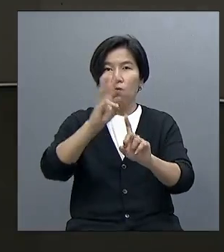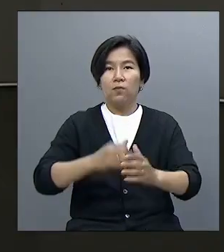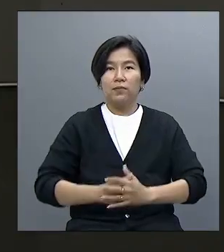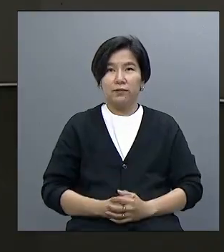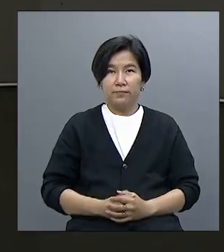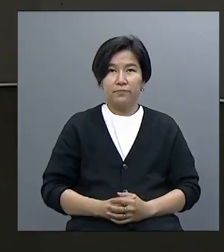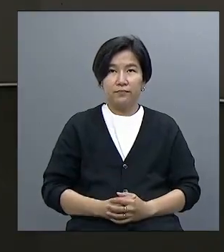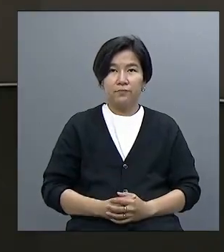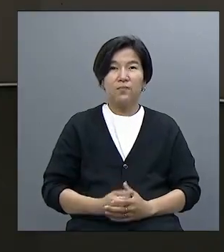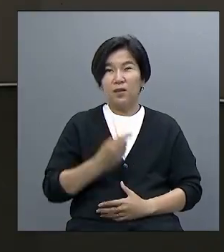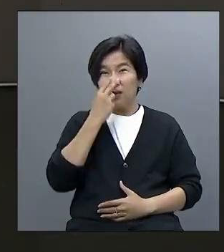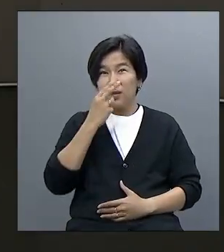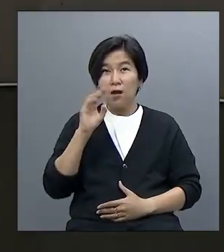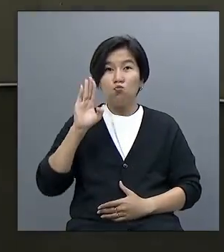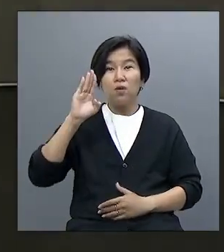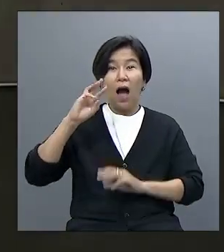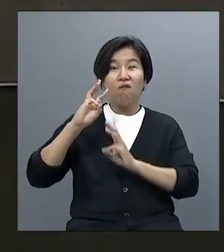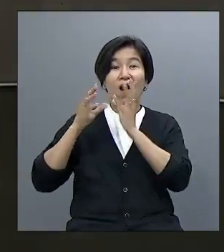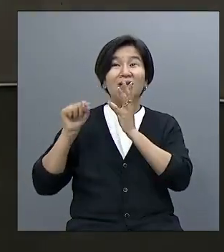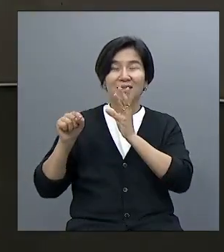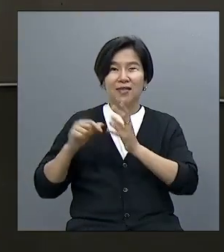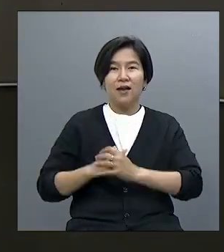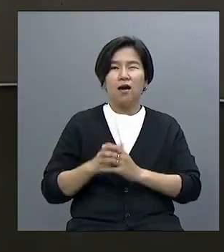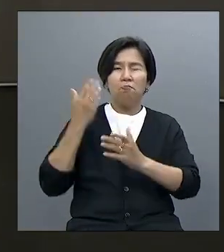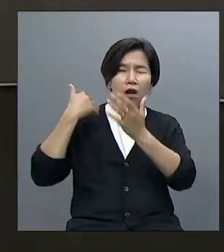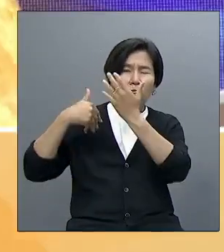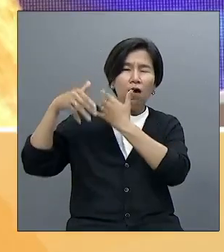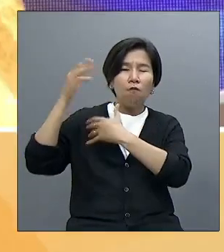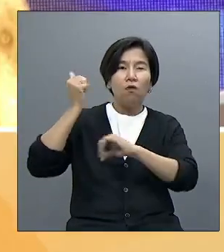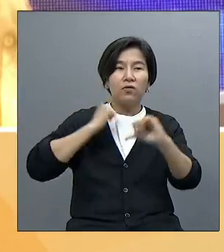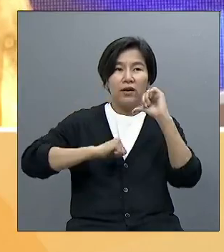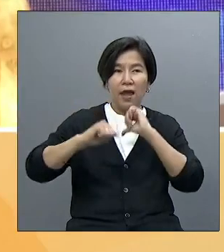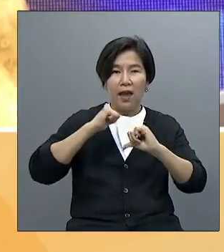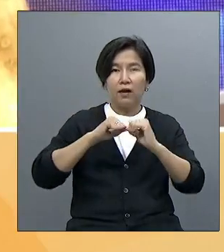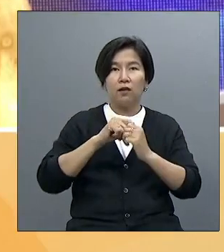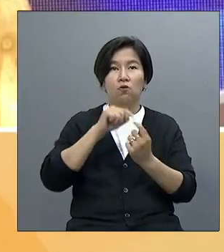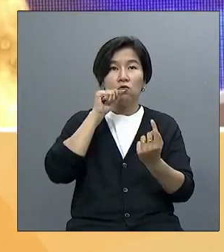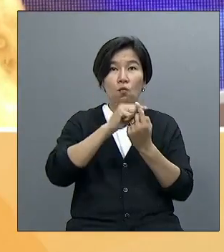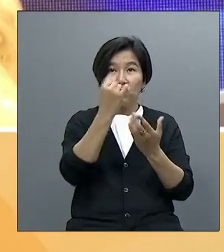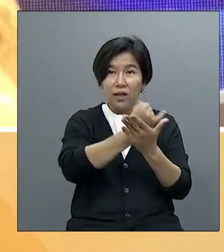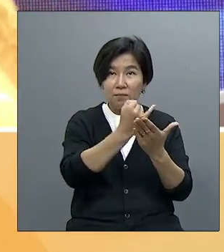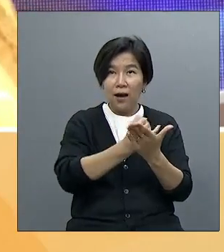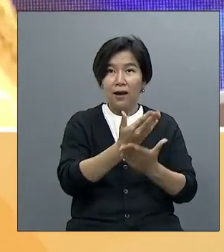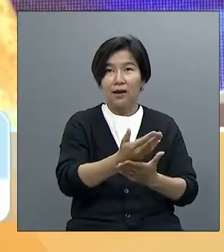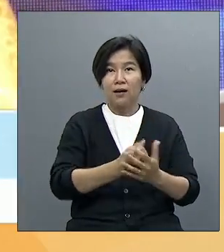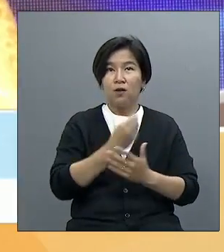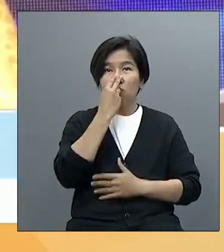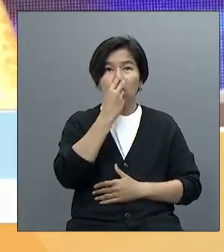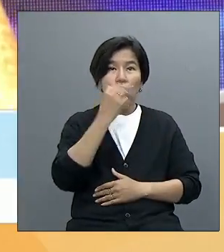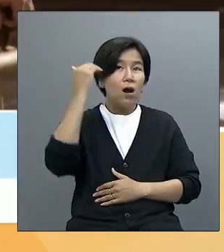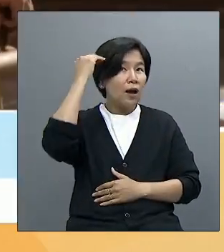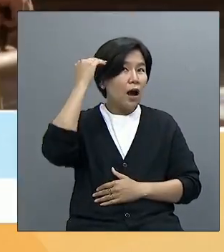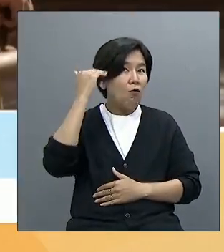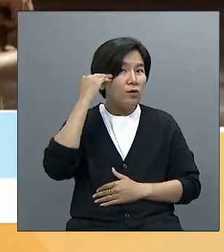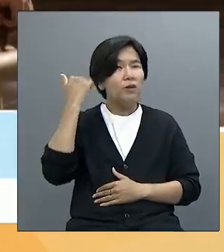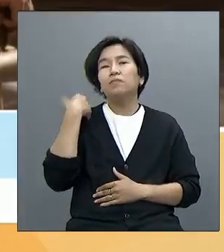ของบุษบาลุยไฟพอเราพูดถึงละครอิงประวัติศาสตร์เนี่ยเราจะไม่ค่อยพูดถึงเรื่องงานศิลปะถ้าเกิดเราไปดูซีรีส์เกาหลีเนี่ยจะมีแบบตำน